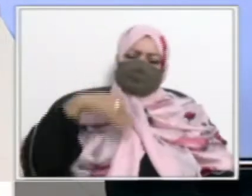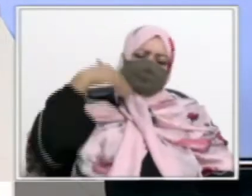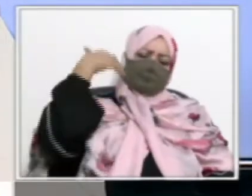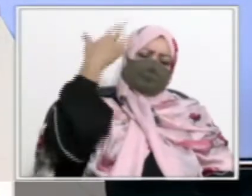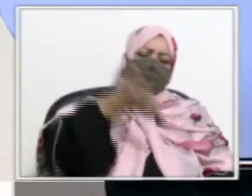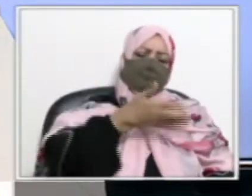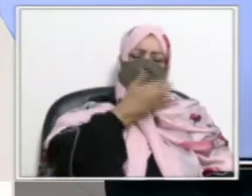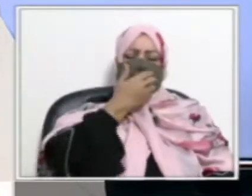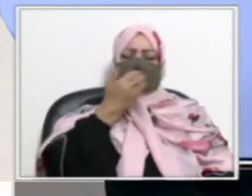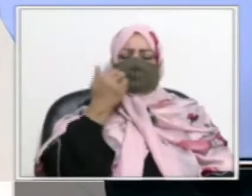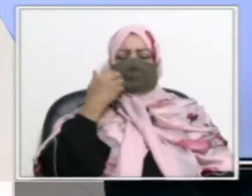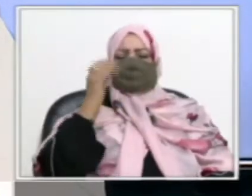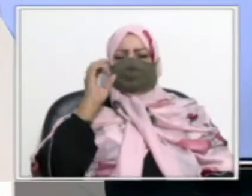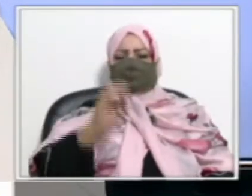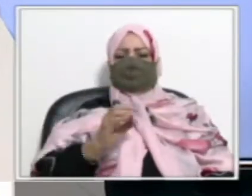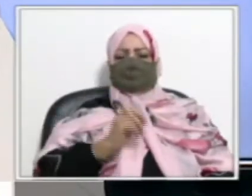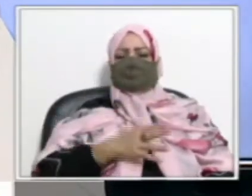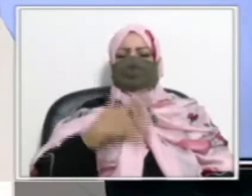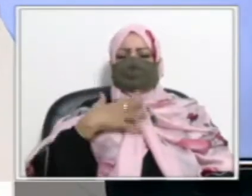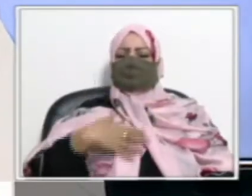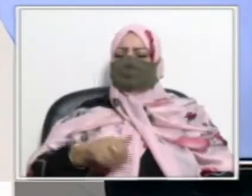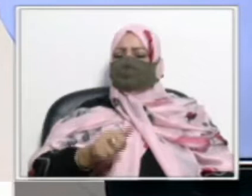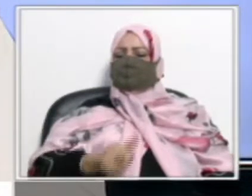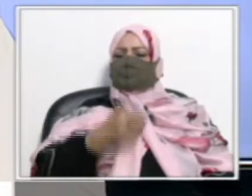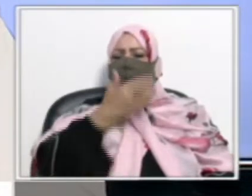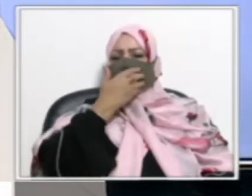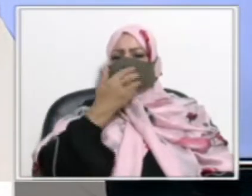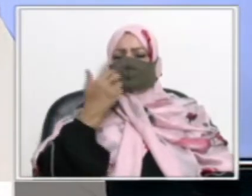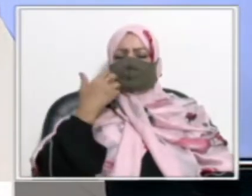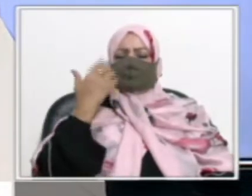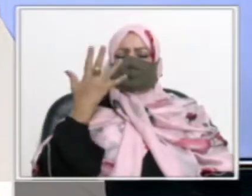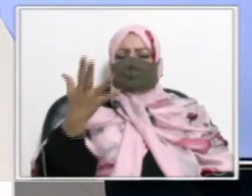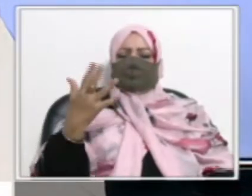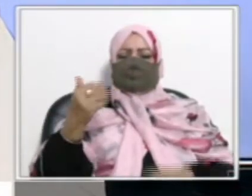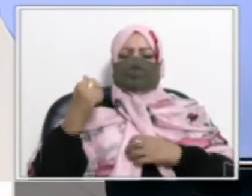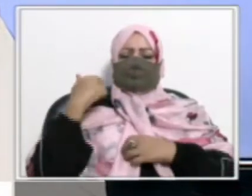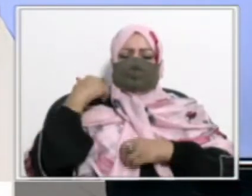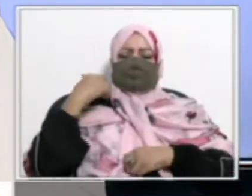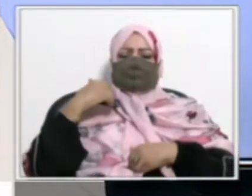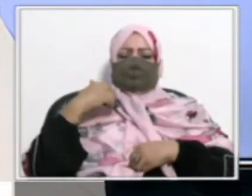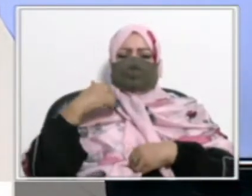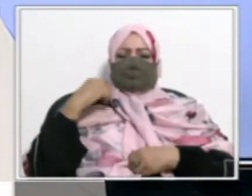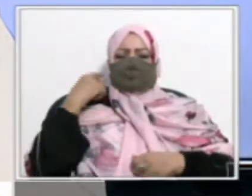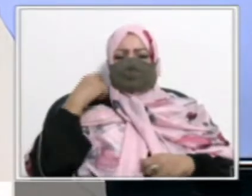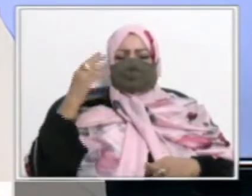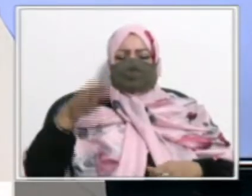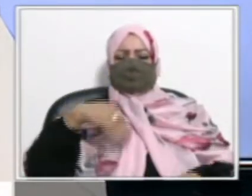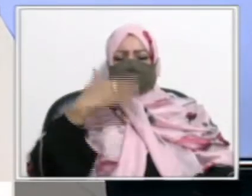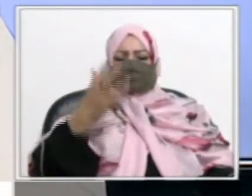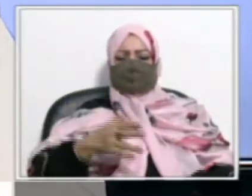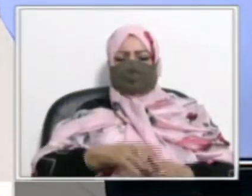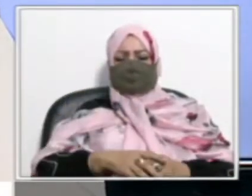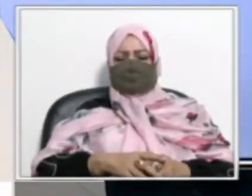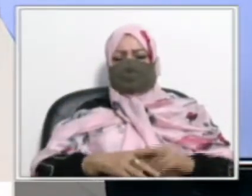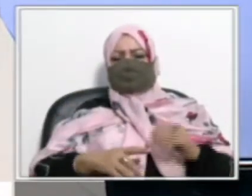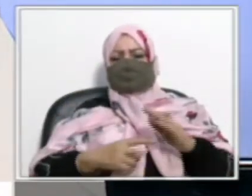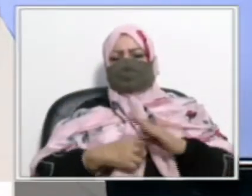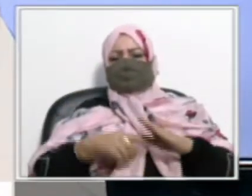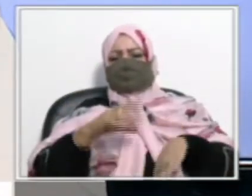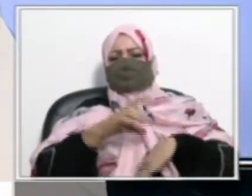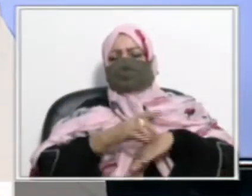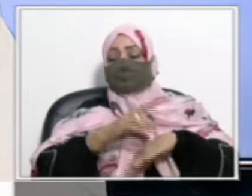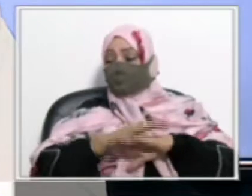إذن الطبيب الذي كان يمنعك من الصوم، فإن أذن لك الطبيب لا يعني لا يتسرع الإنسان،